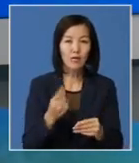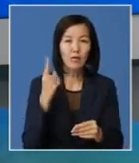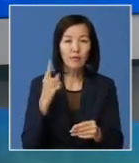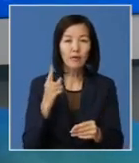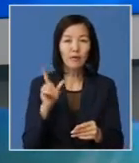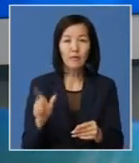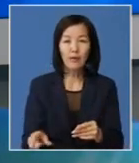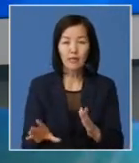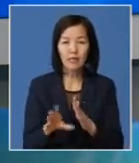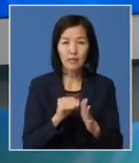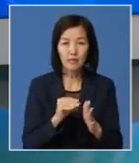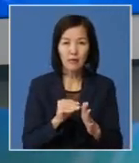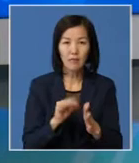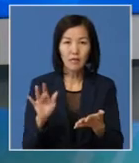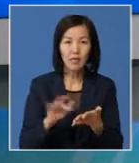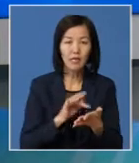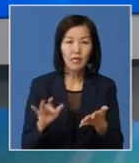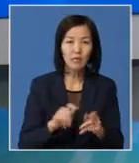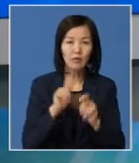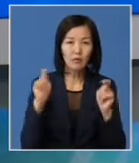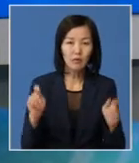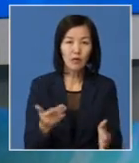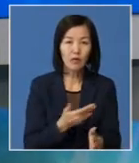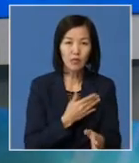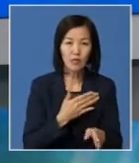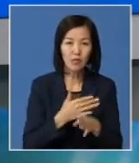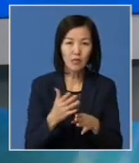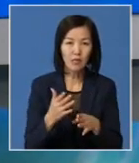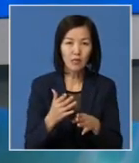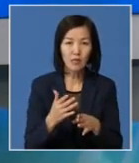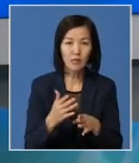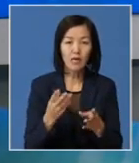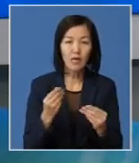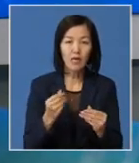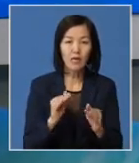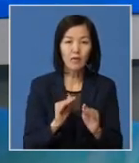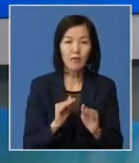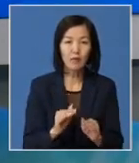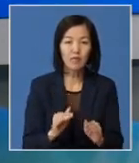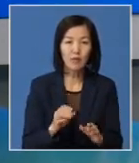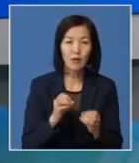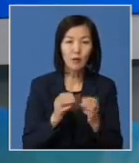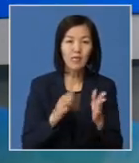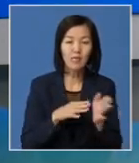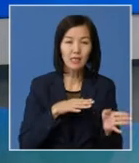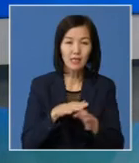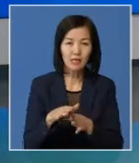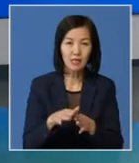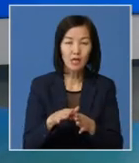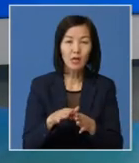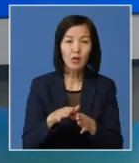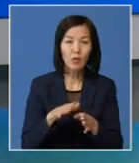аласыз. Содан кейін соның атынан есепшот ашып, қалаған қаражатыңызды саласыз. Ол қаржыны әлгі балдырған кәмелеттік жасқа толған кезде ала